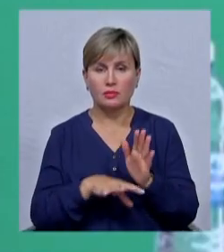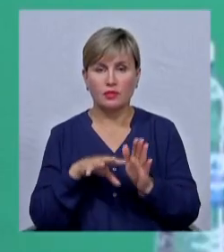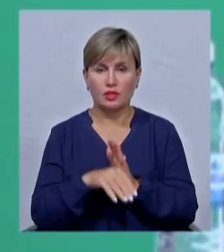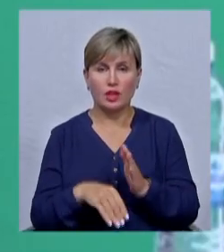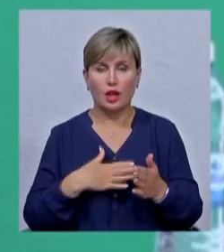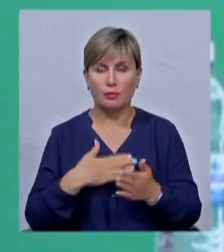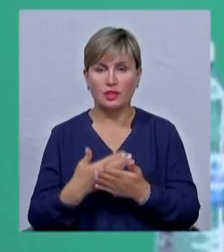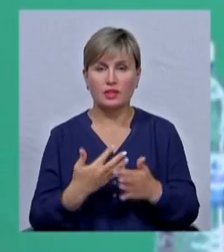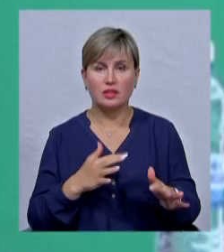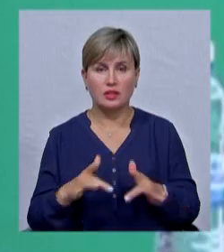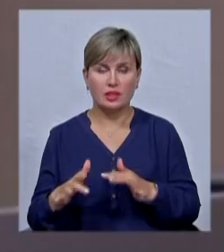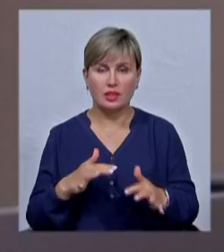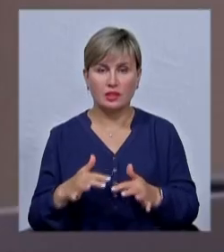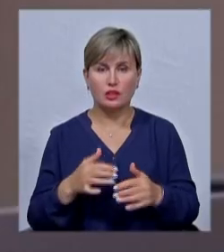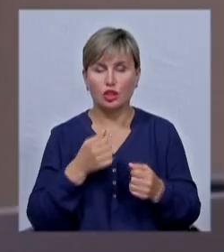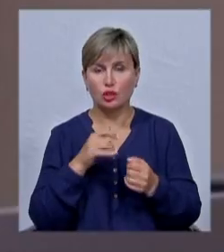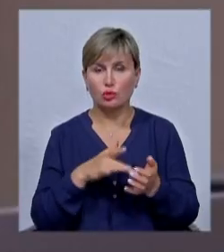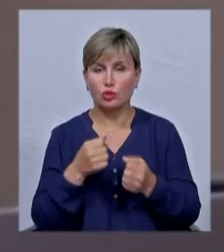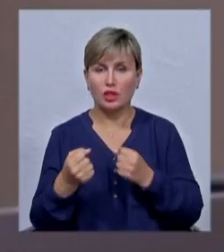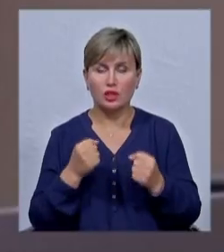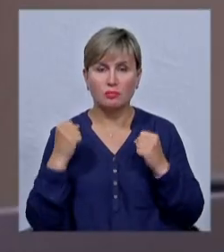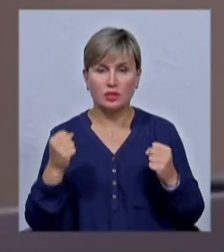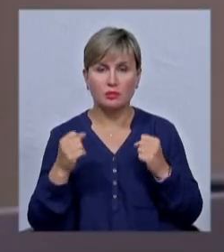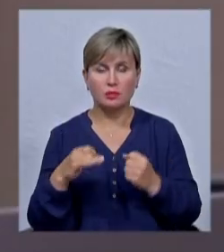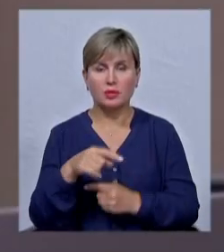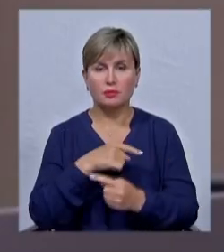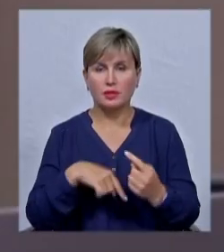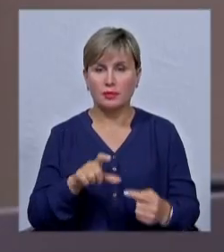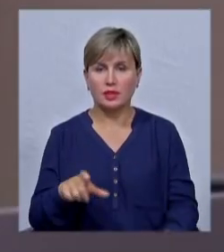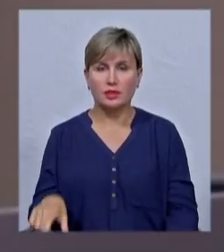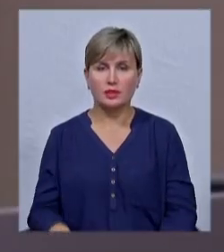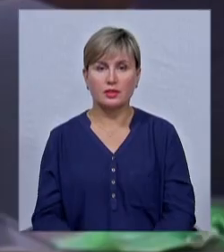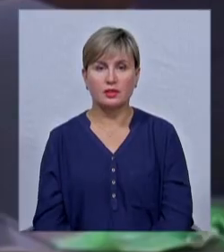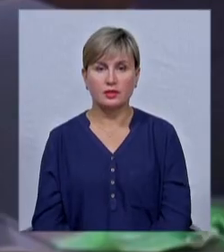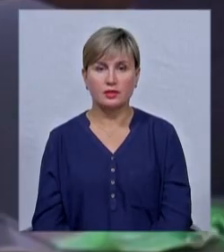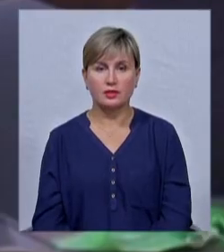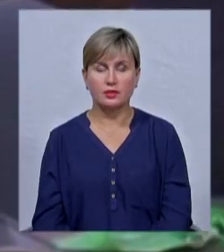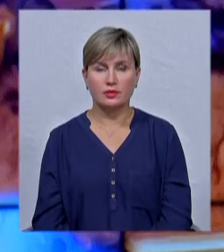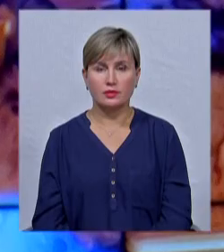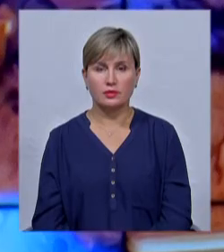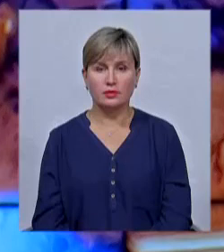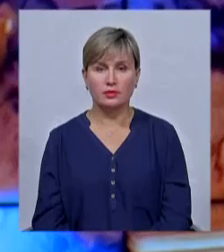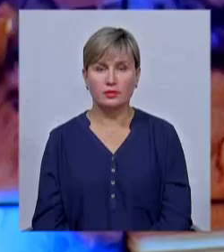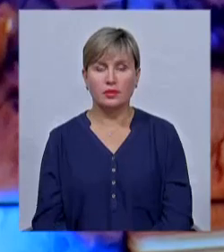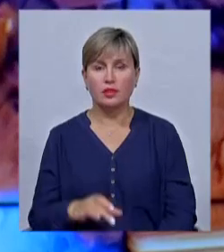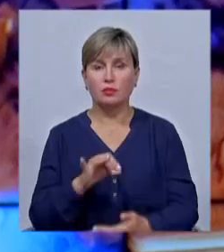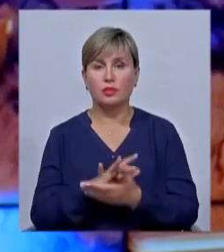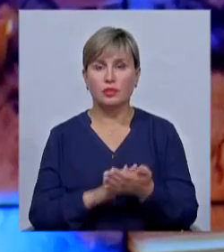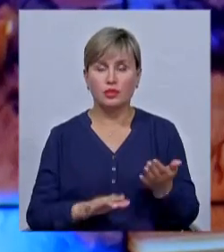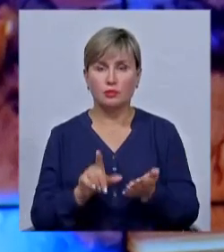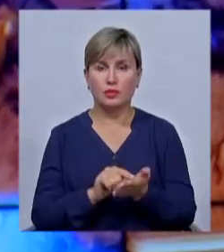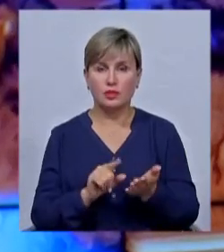общественные деятели теле журналисты спортсмены и предприниматели и в продолжении